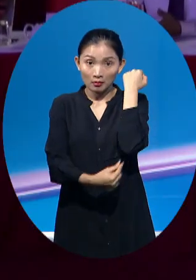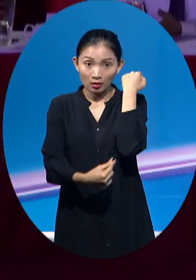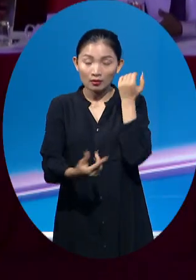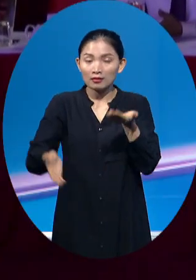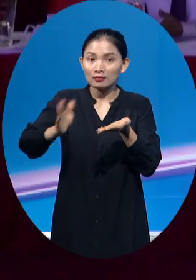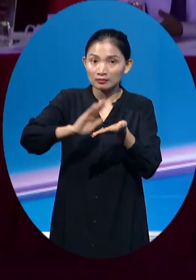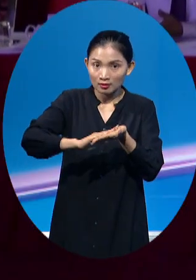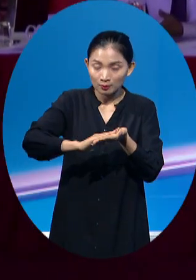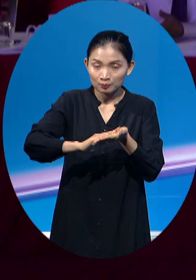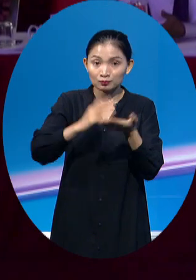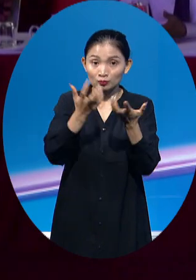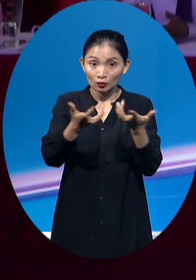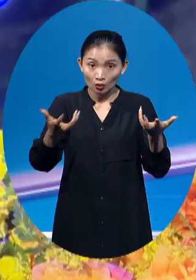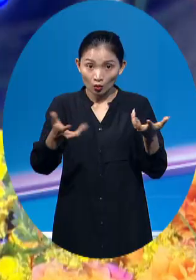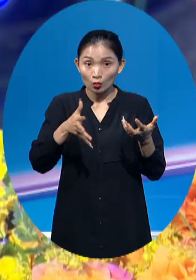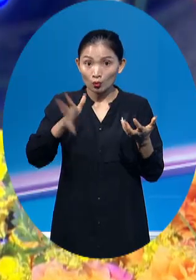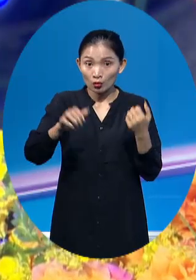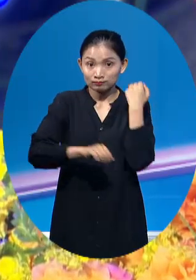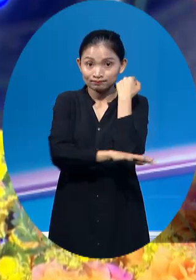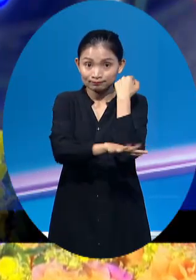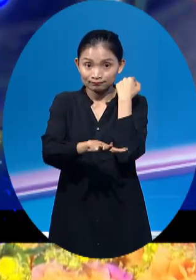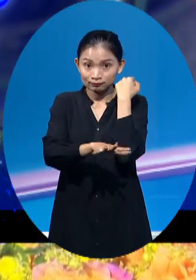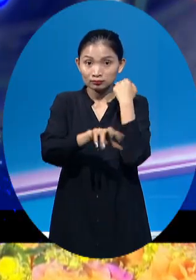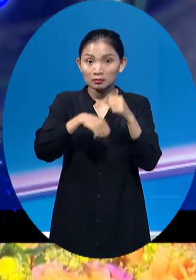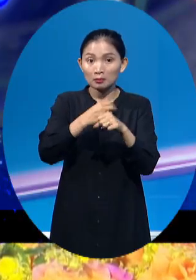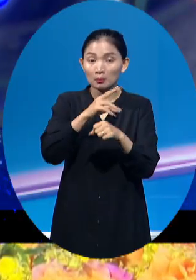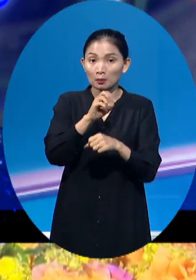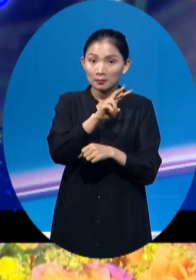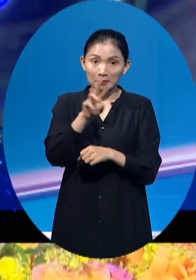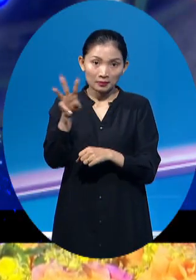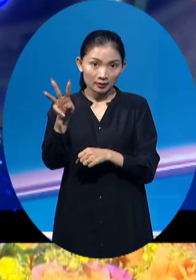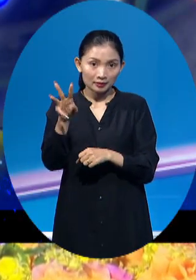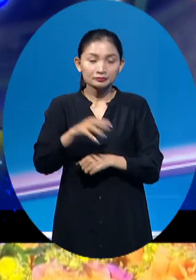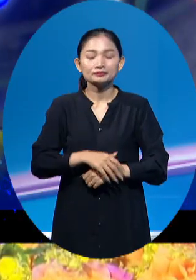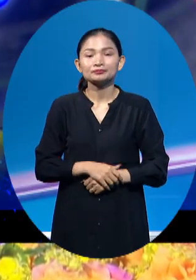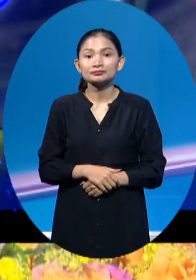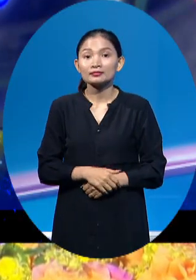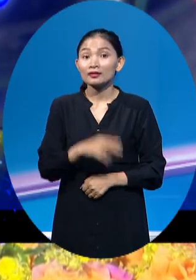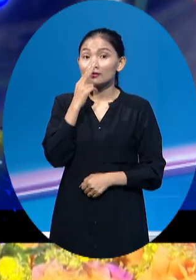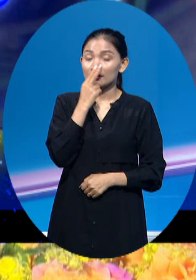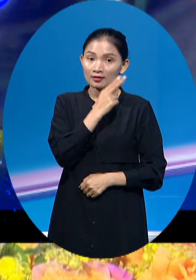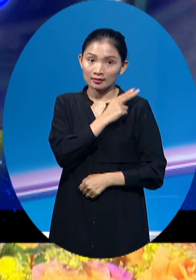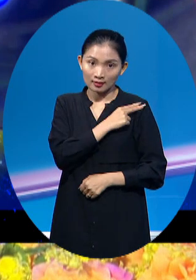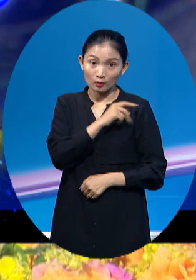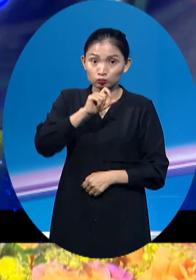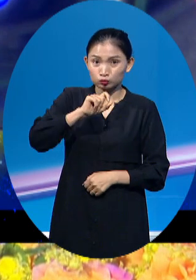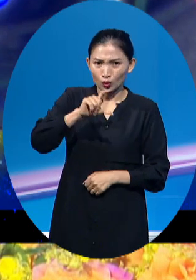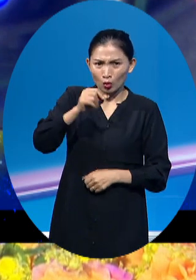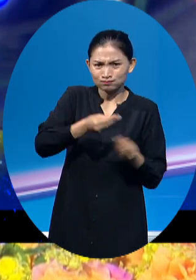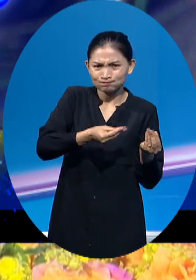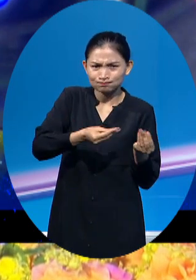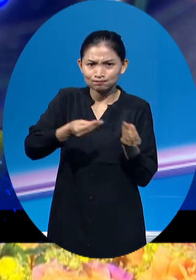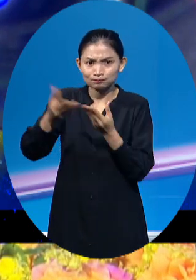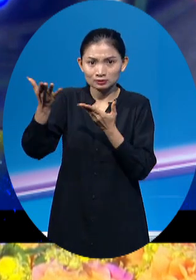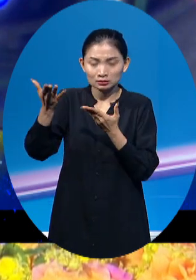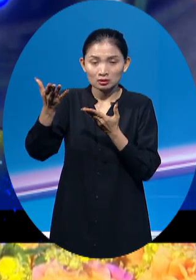Long 2023. Việt Nam trở thành nước cung cấp tôm thứ hai trên thế giới,